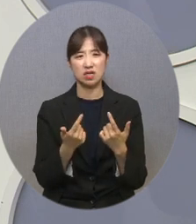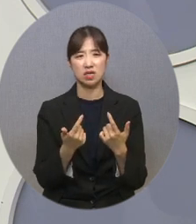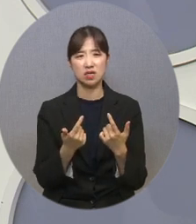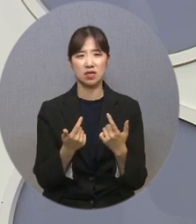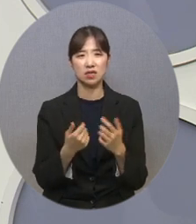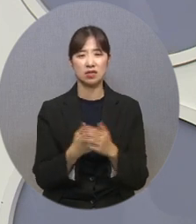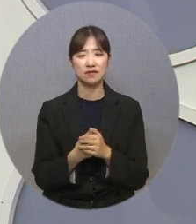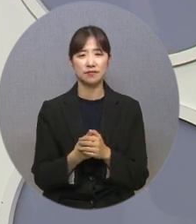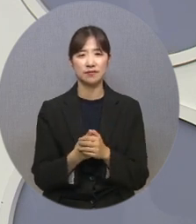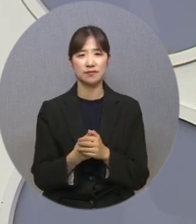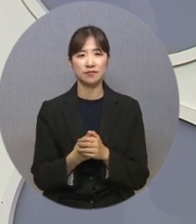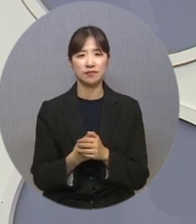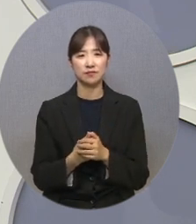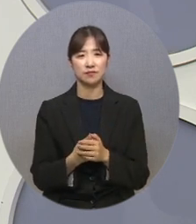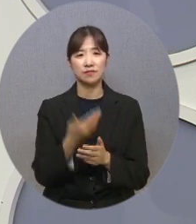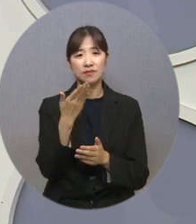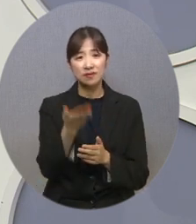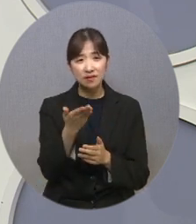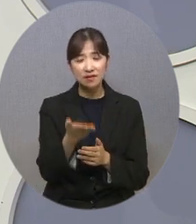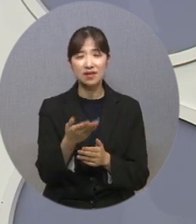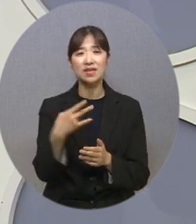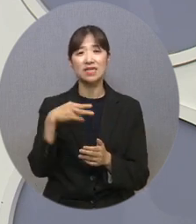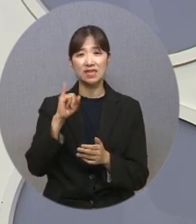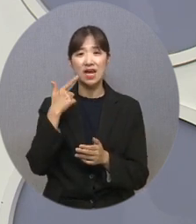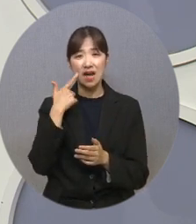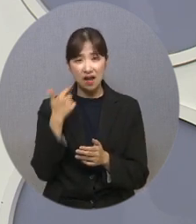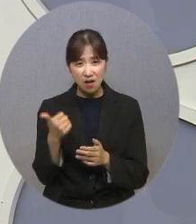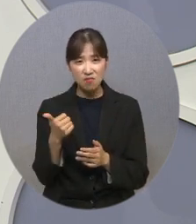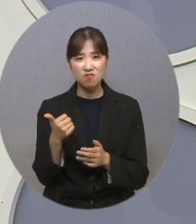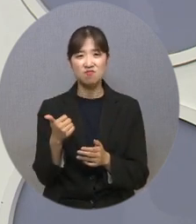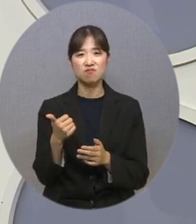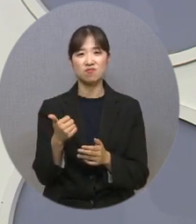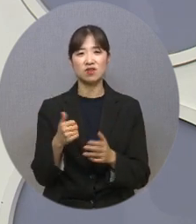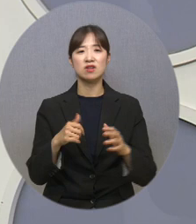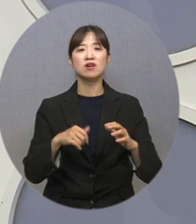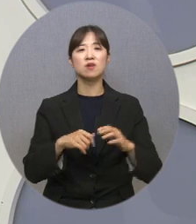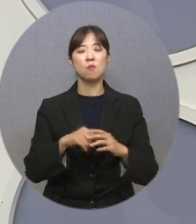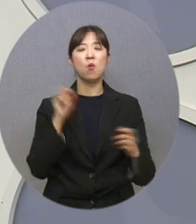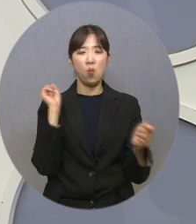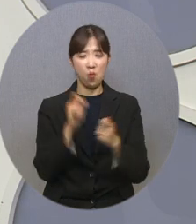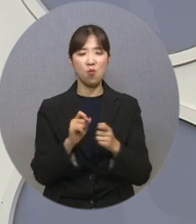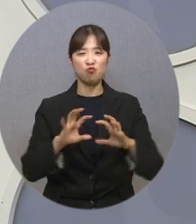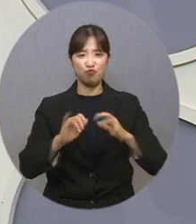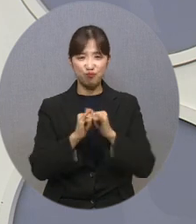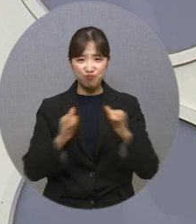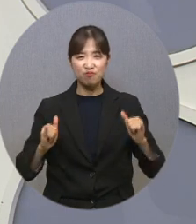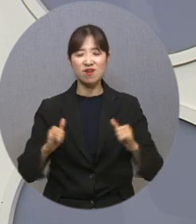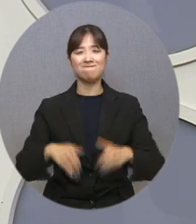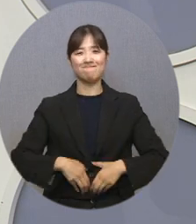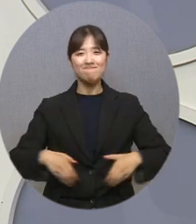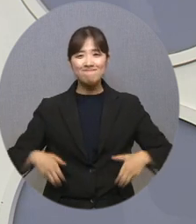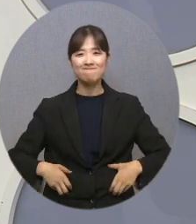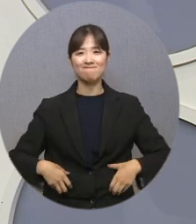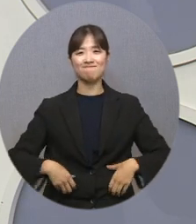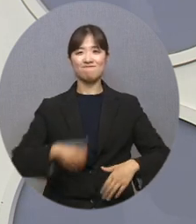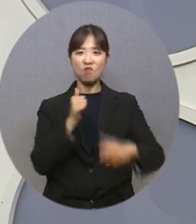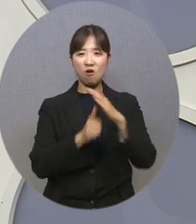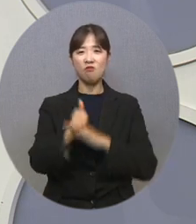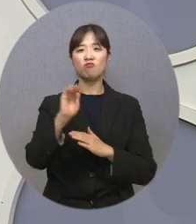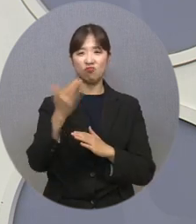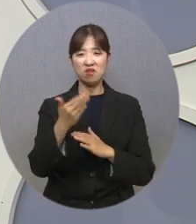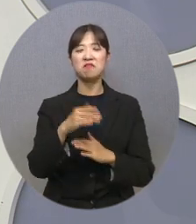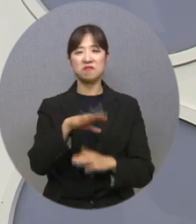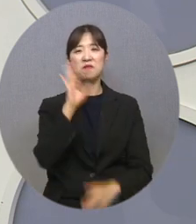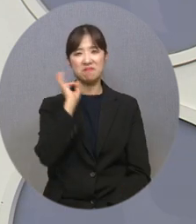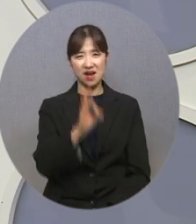아니야. 너희 아버님, 시아버지가 곧 국민들한테 영웅이 될 테니 두고 봐라.